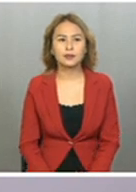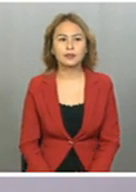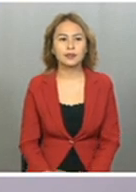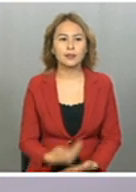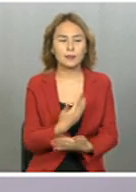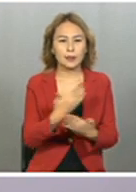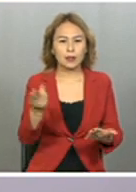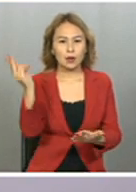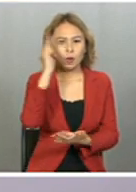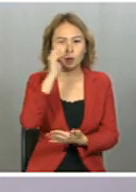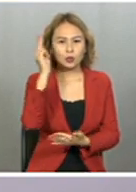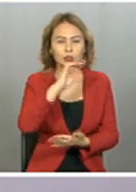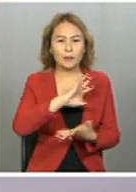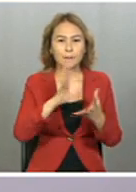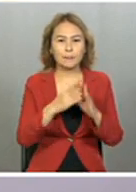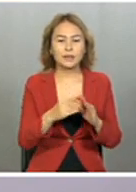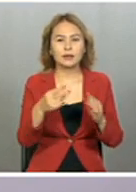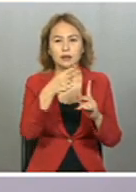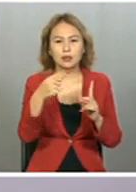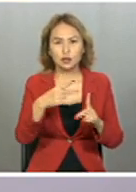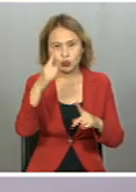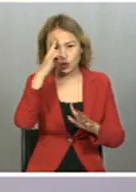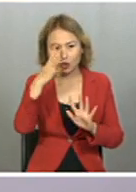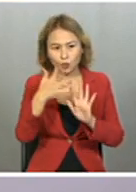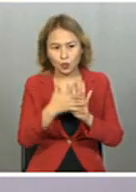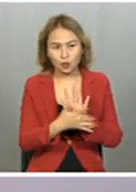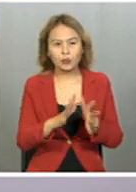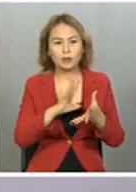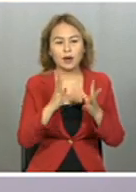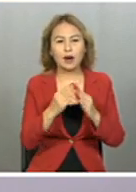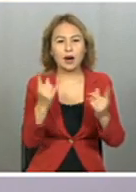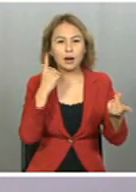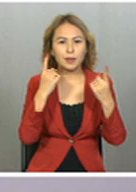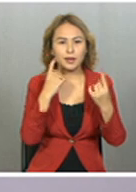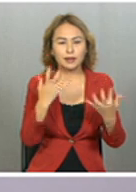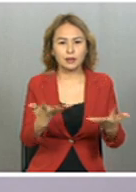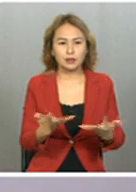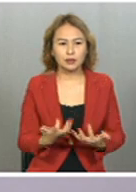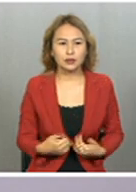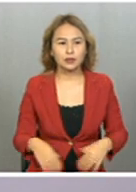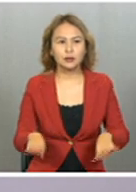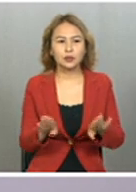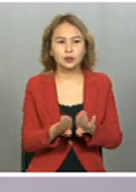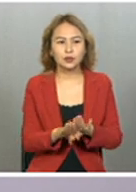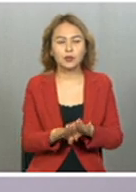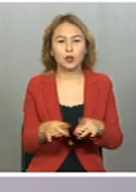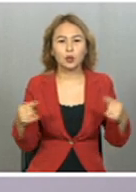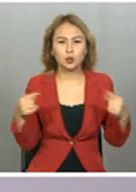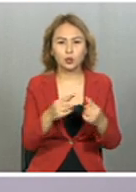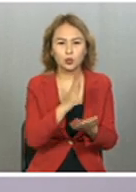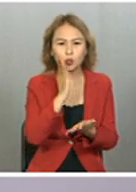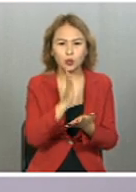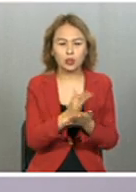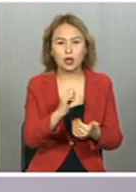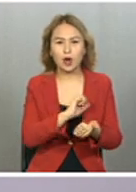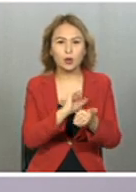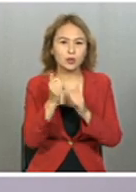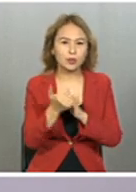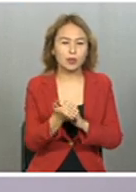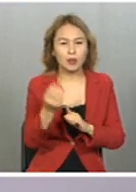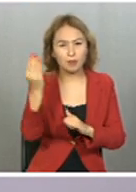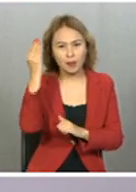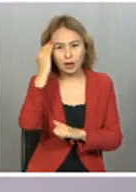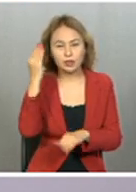біз мәтінді түсініп оқып, ақпараттарды анықтадық. Енді тура және ауыспалы мағыналы сөздер